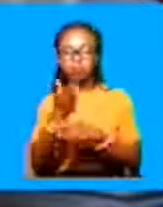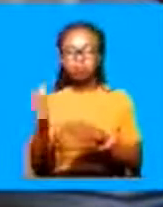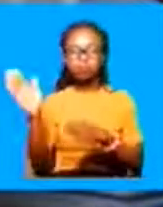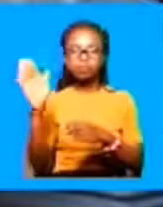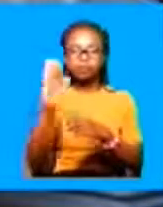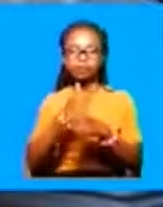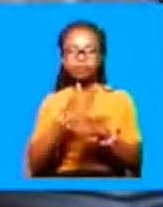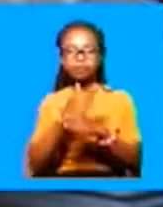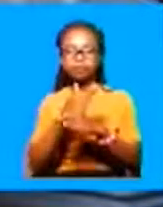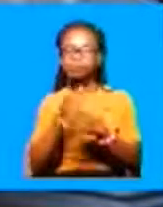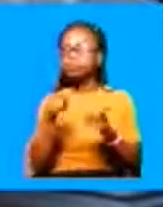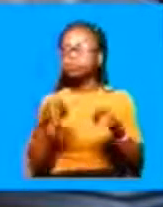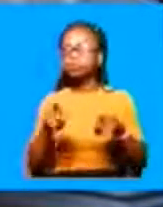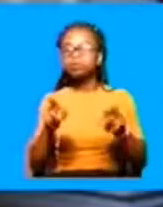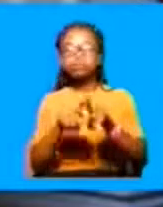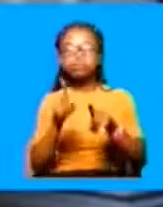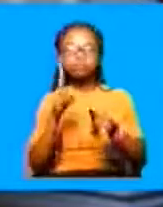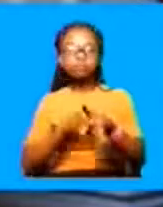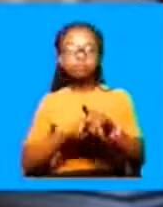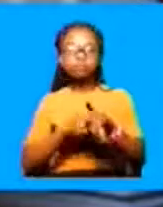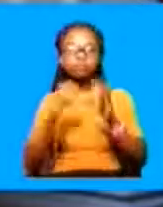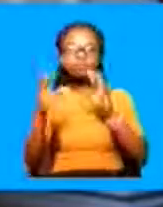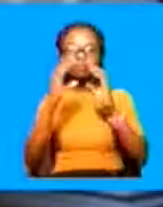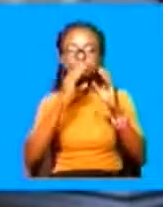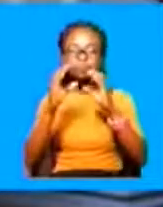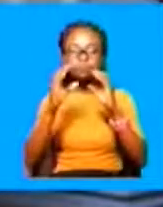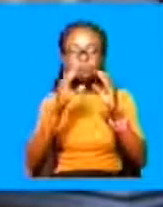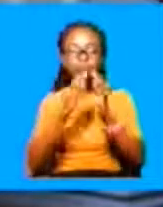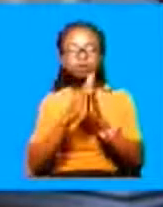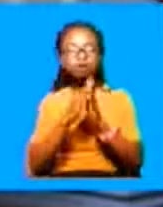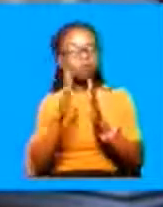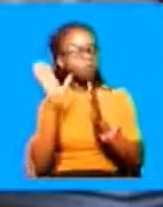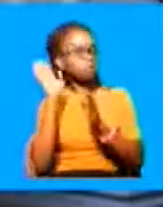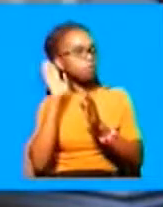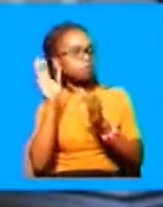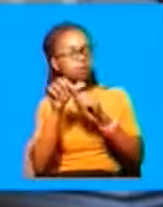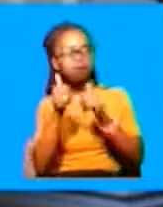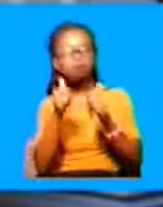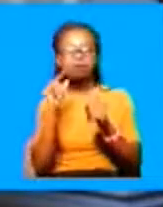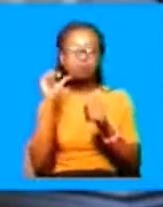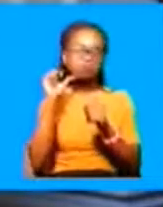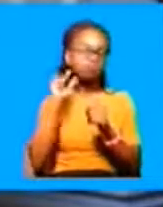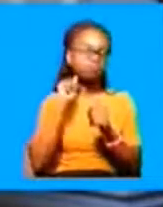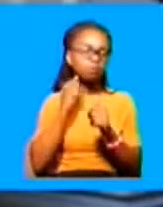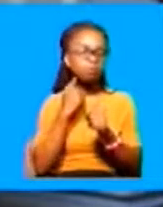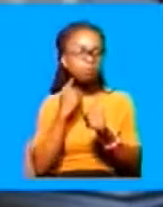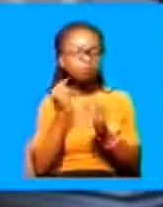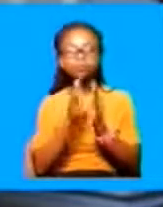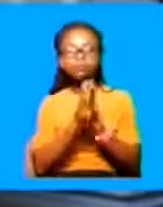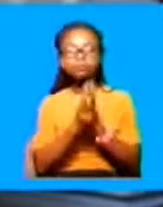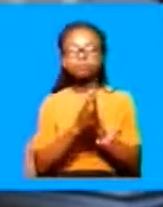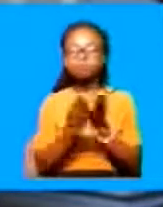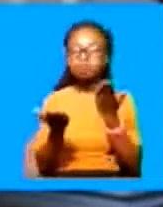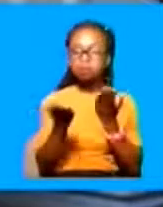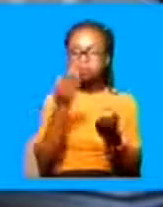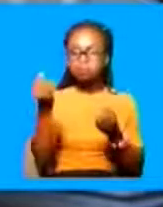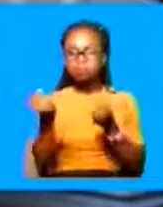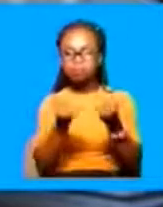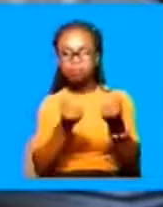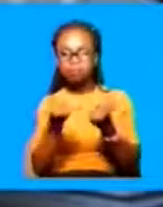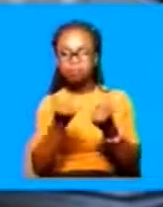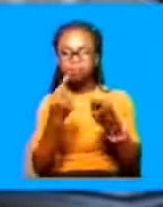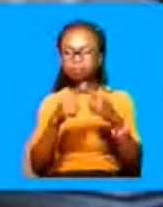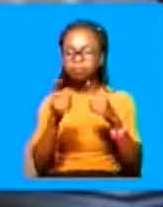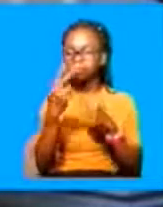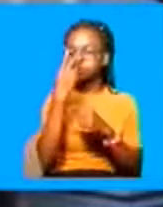ba. Then sechego komedo volume kidwa no winj thum kaka odwa winjo mamit. Samoro en mtoka